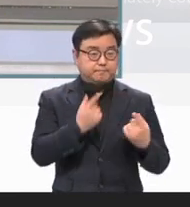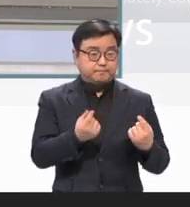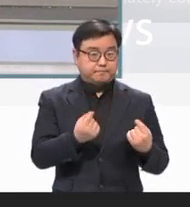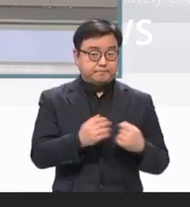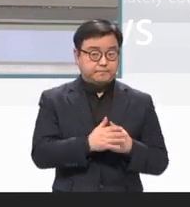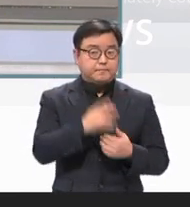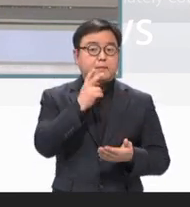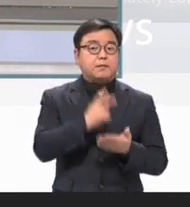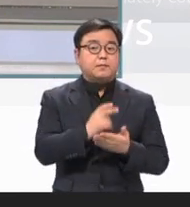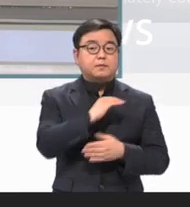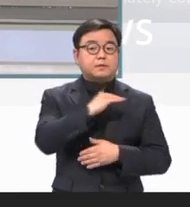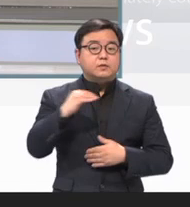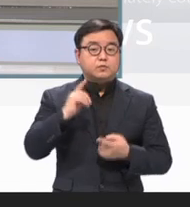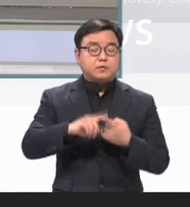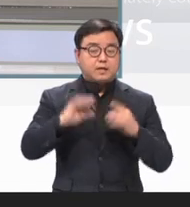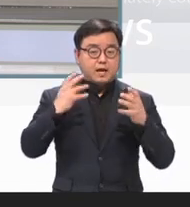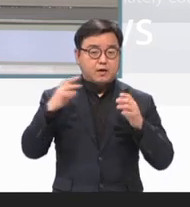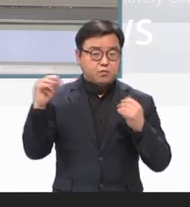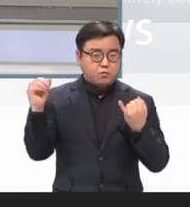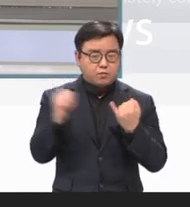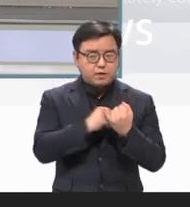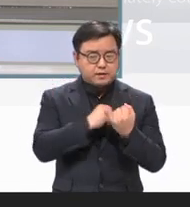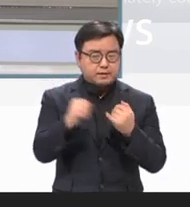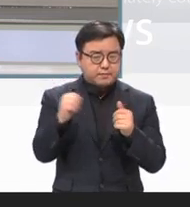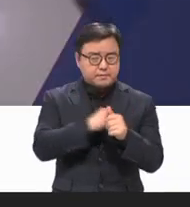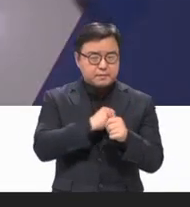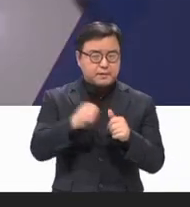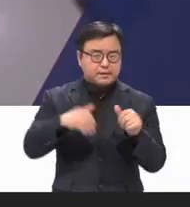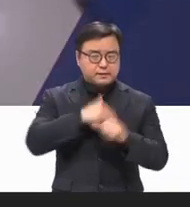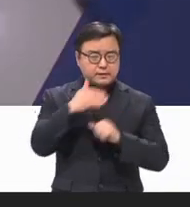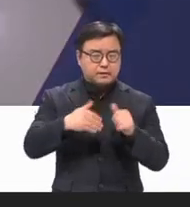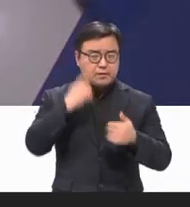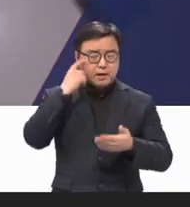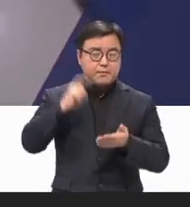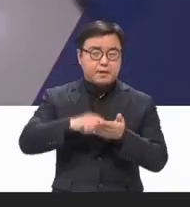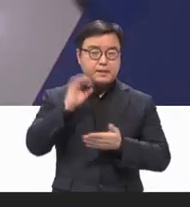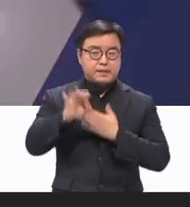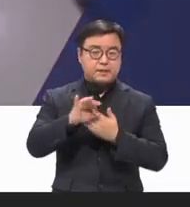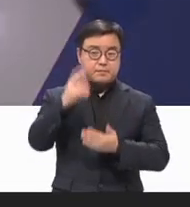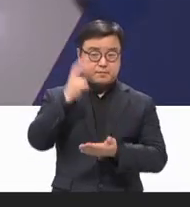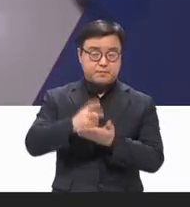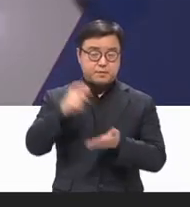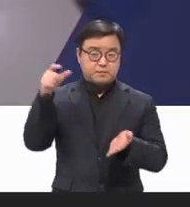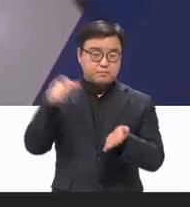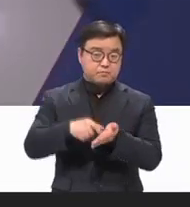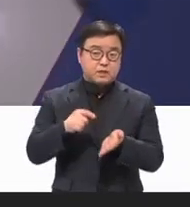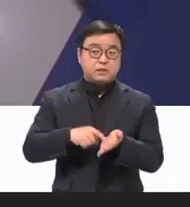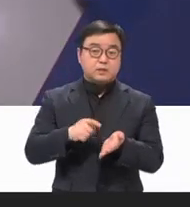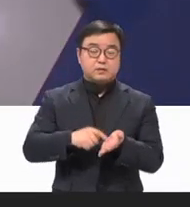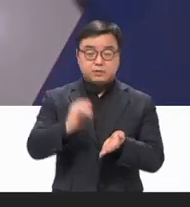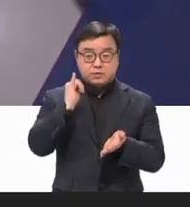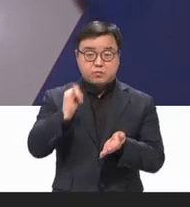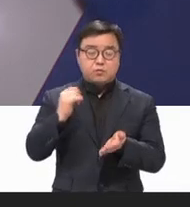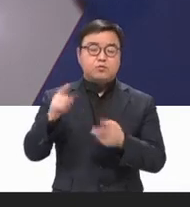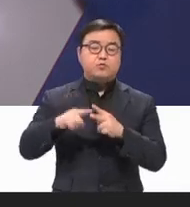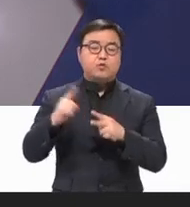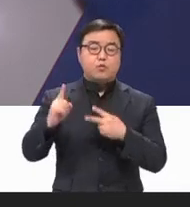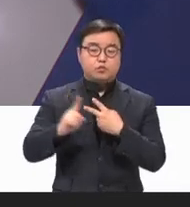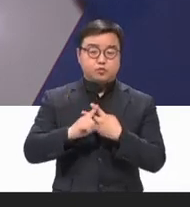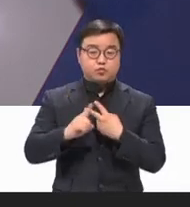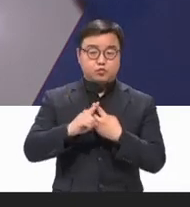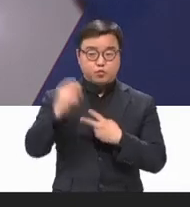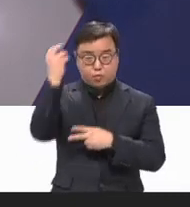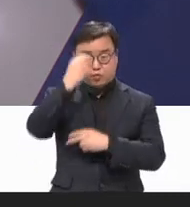이제 규정상 아동학대가 의심되는 정황을 발견했을 때 신고를 하는게 규정에 명시가 되어 있고 특히나 초 중 고등학교 교사는